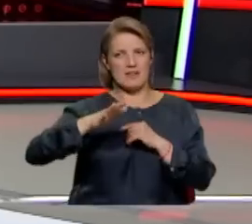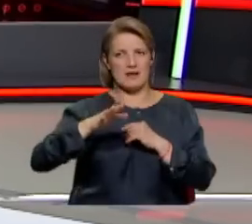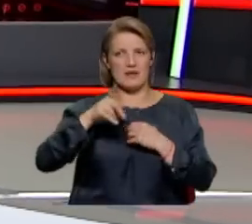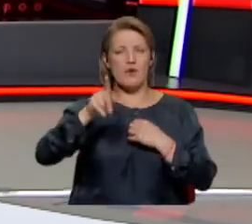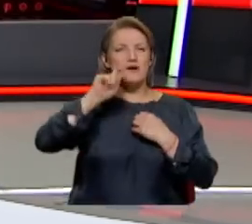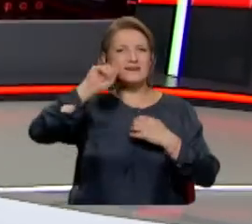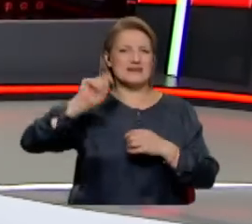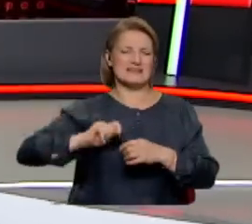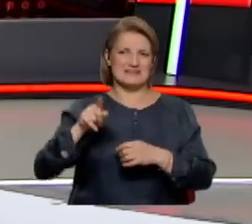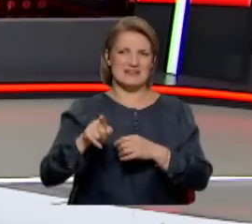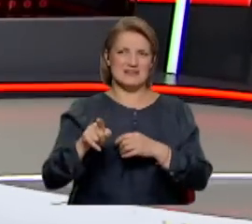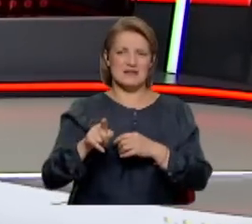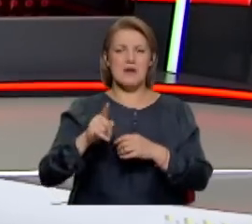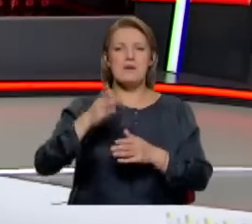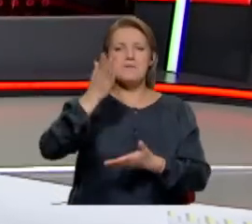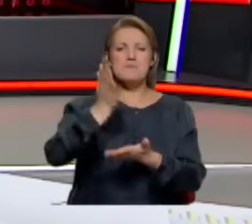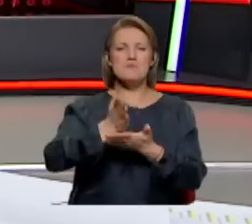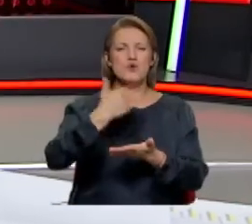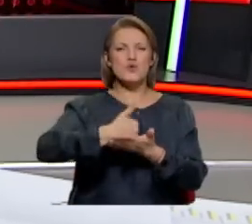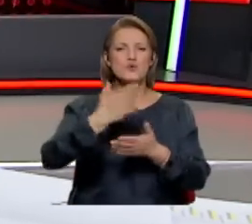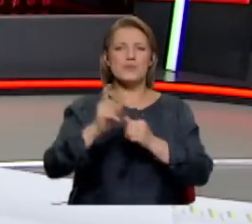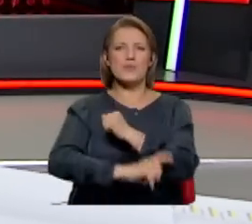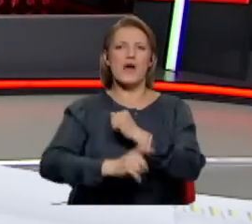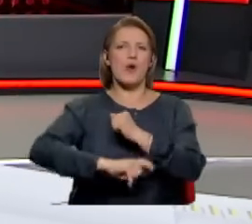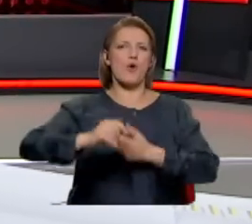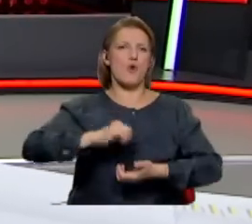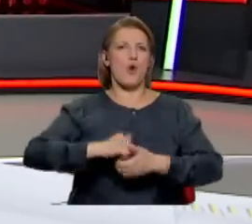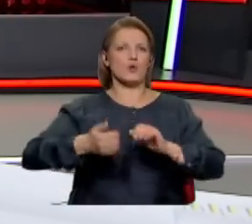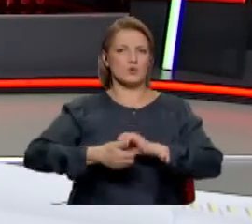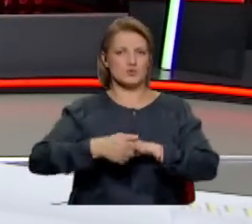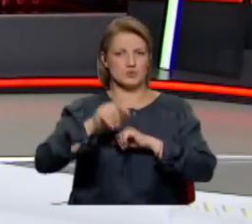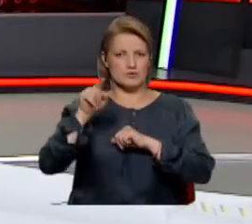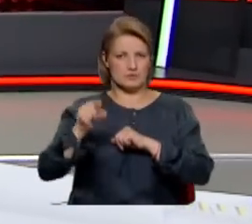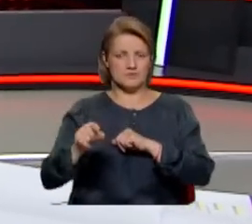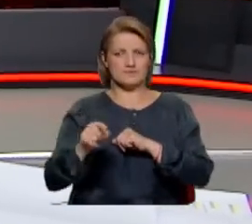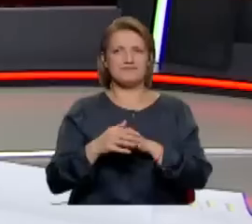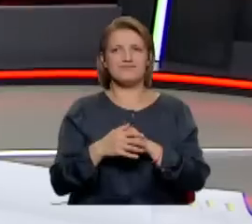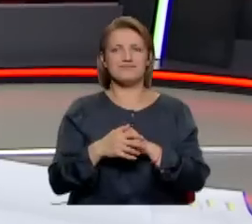o rezil bölücü terör örgütünün efendim